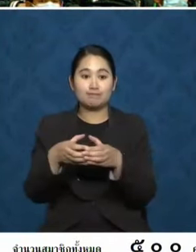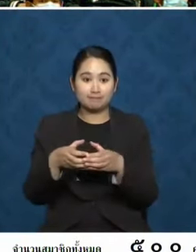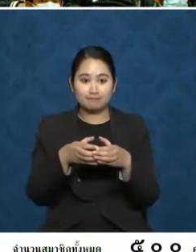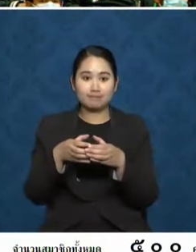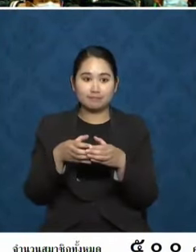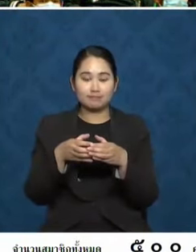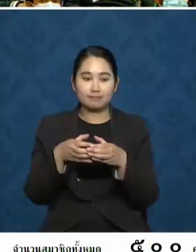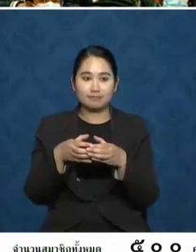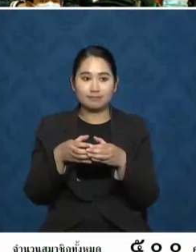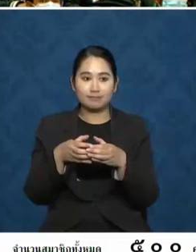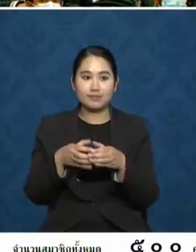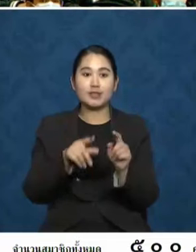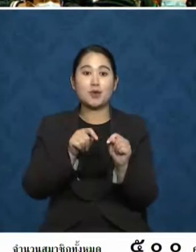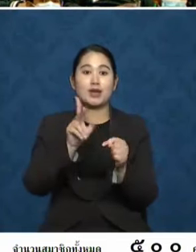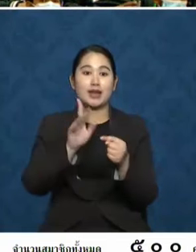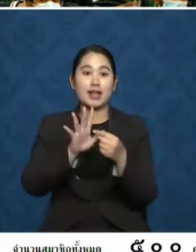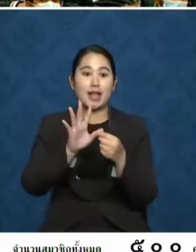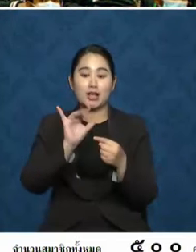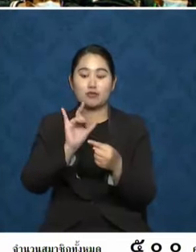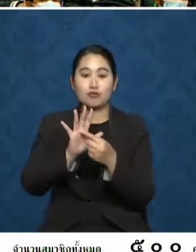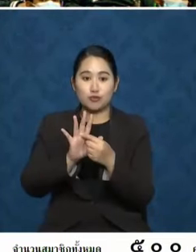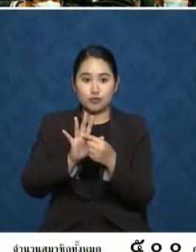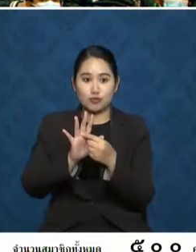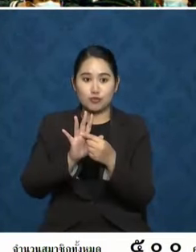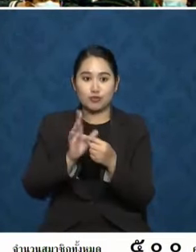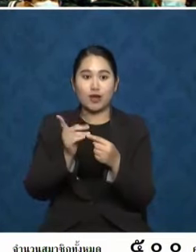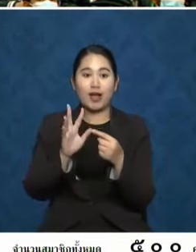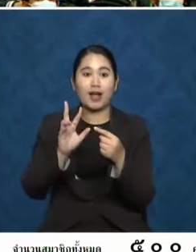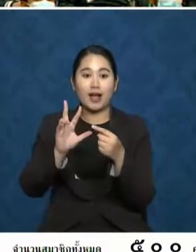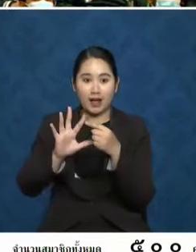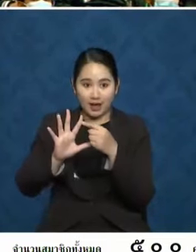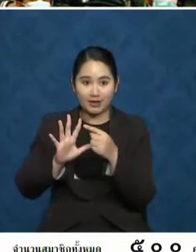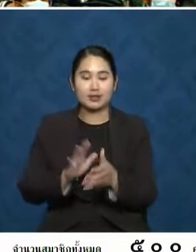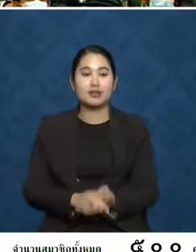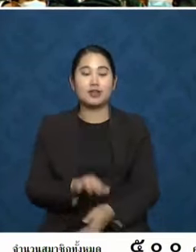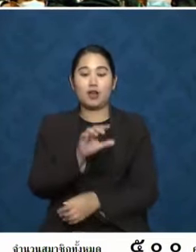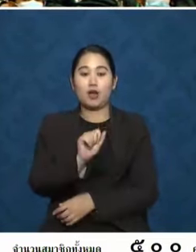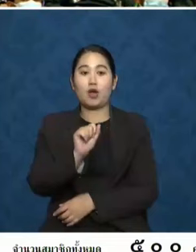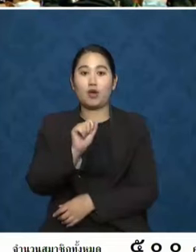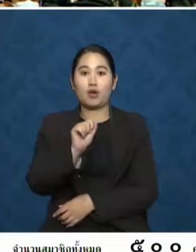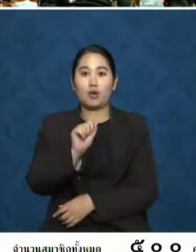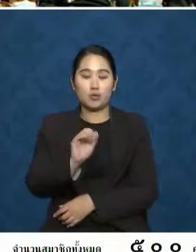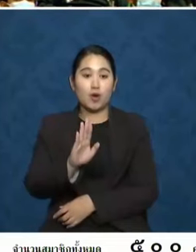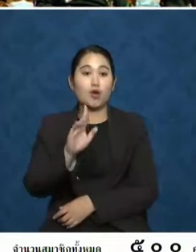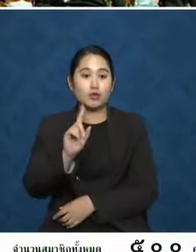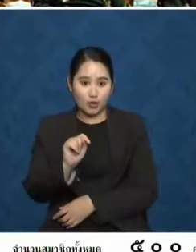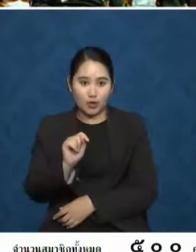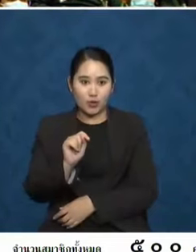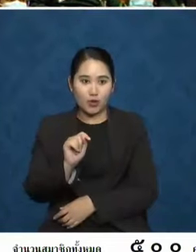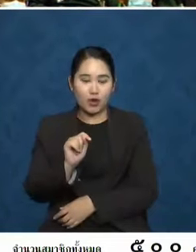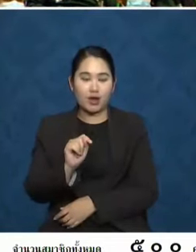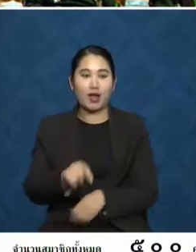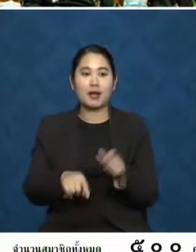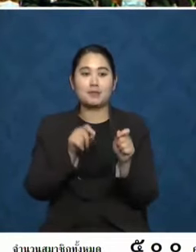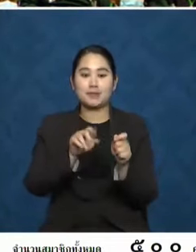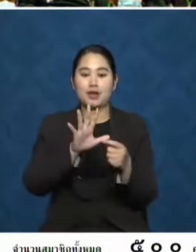ในตำบนกายุ คละจากองคกรบริหารส่นตำบนกายุละ อำเภอ